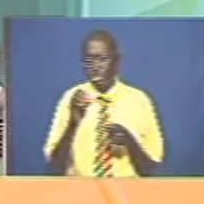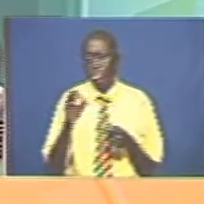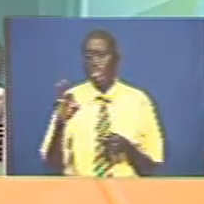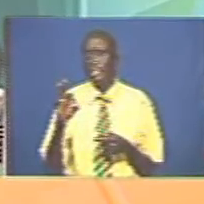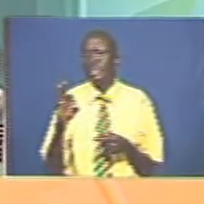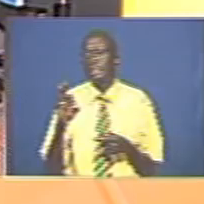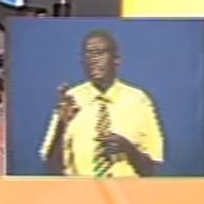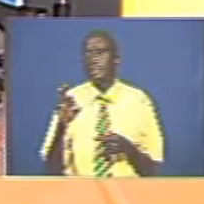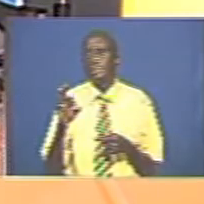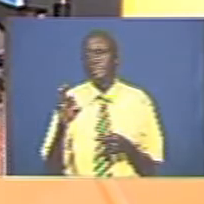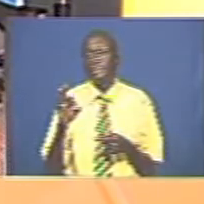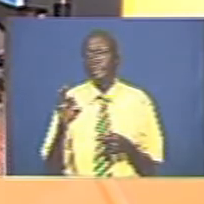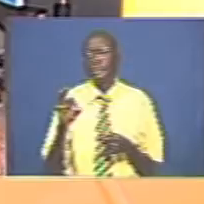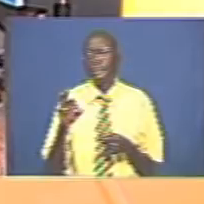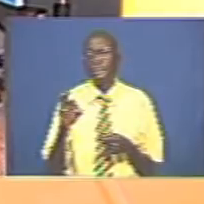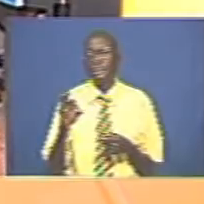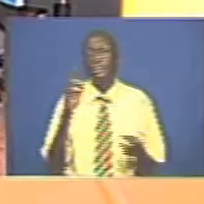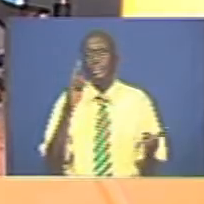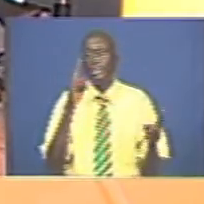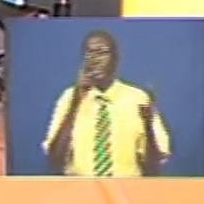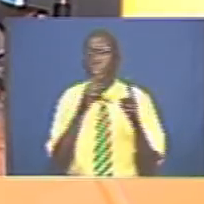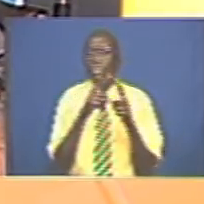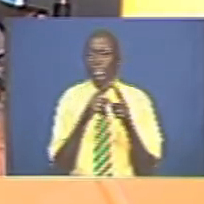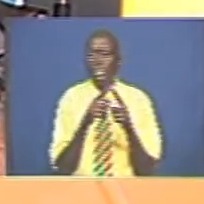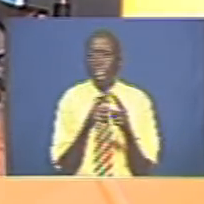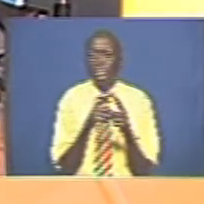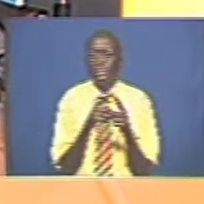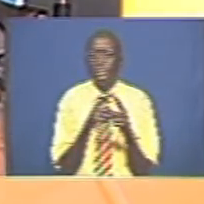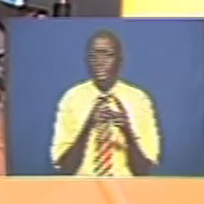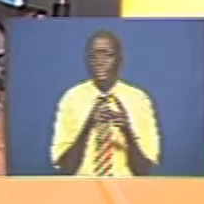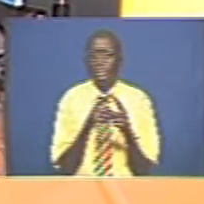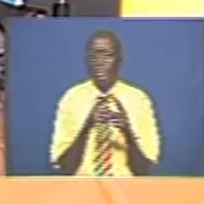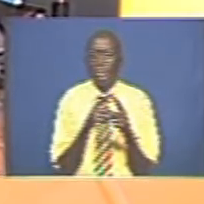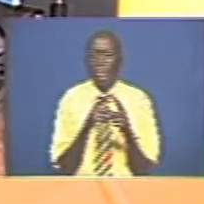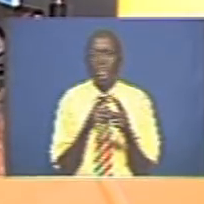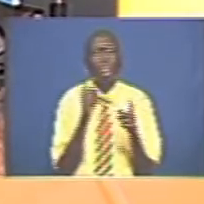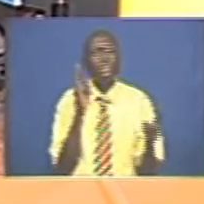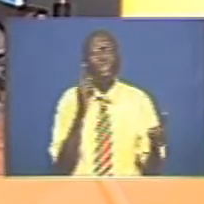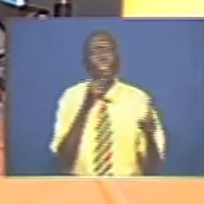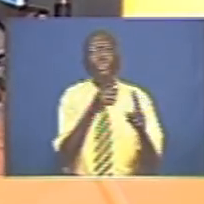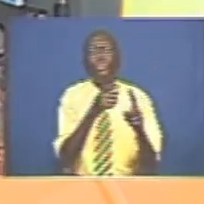2 or 3, nia yangu kubwa ilikuwa ni kufikia